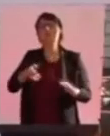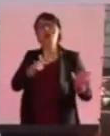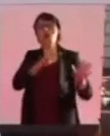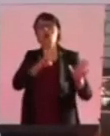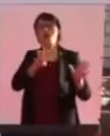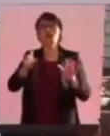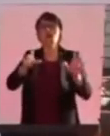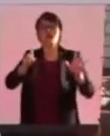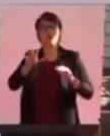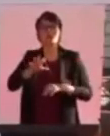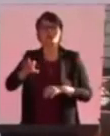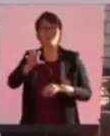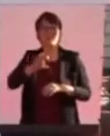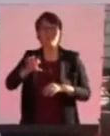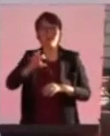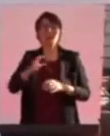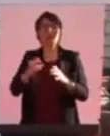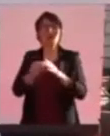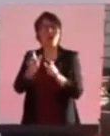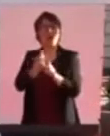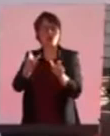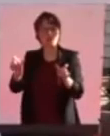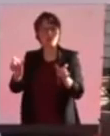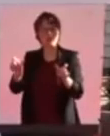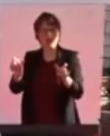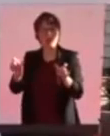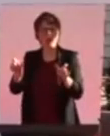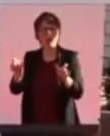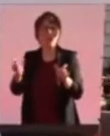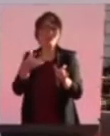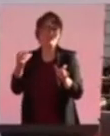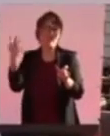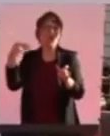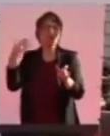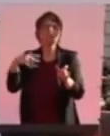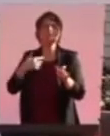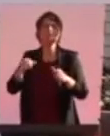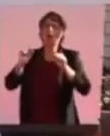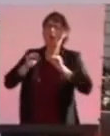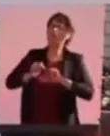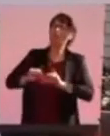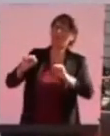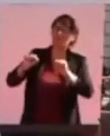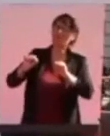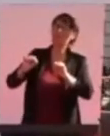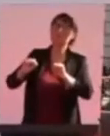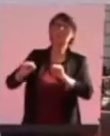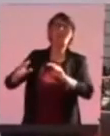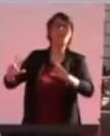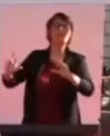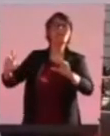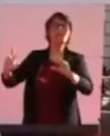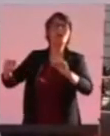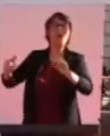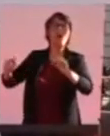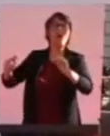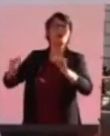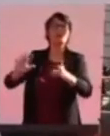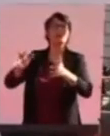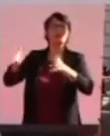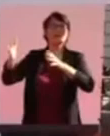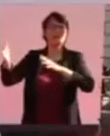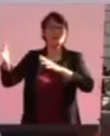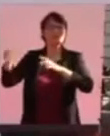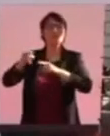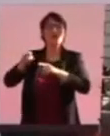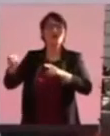di salari o rifiutando la cultura della modernizzazione del rischio stimolarono addirittura la nascita della medicina sociale e preventiva